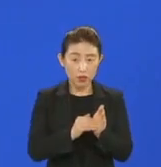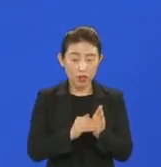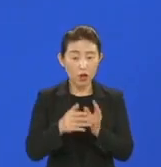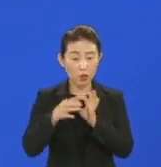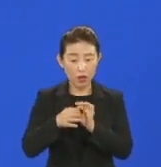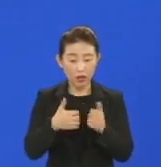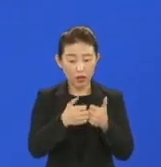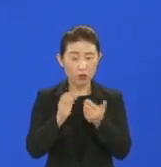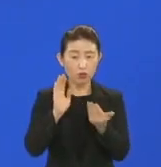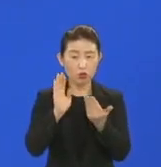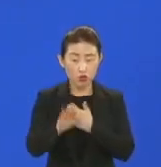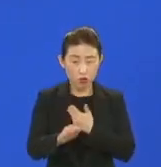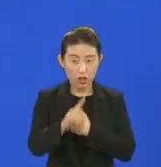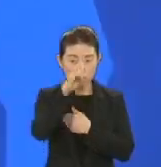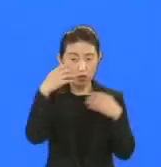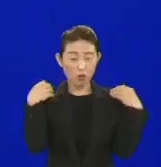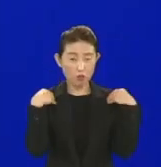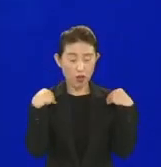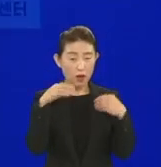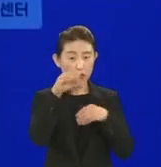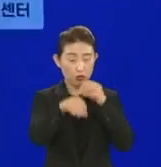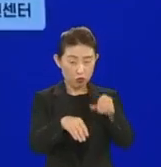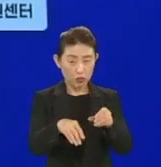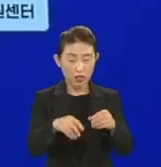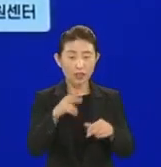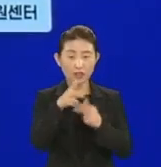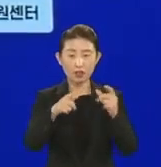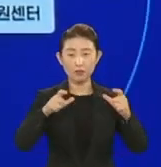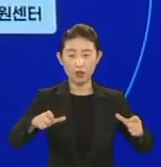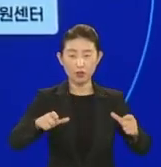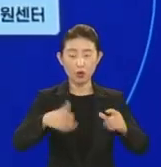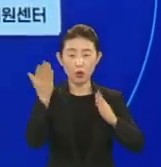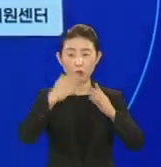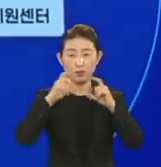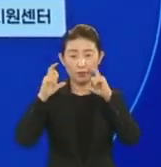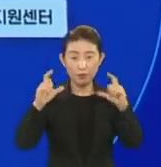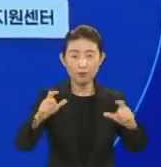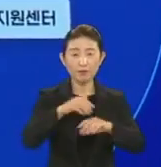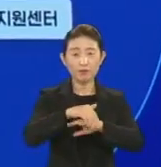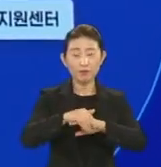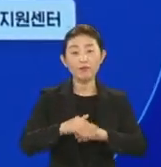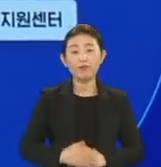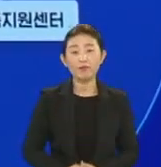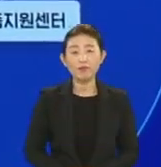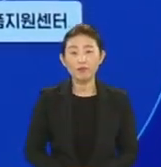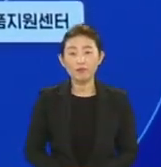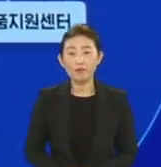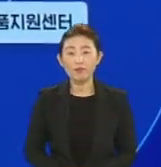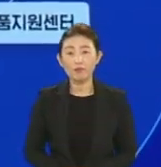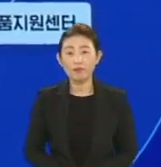기관 협의를 거쳐 국가산업단지로 정식 지정됩니다. TJB 김세범입니다.